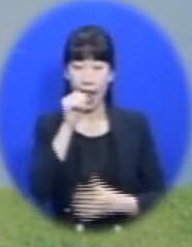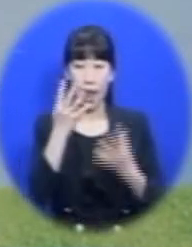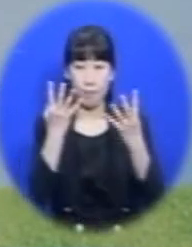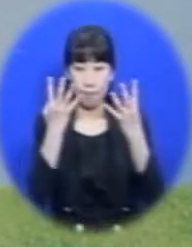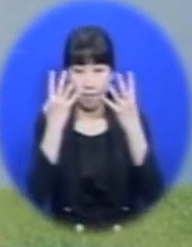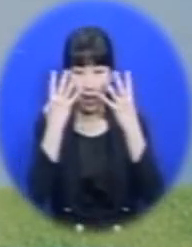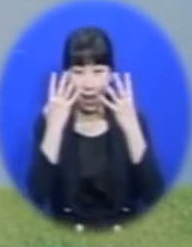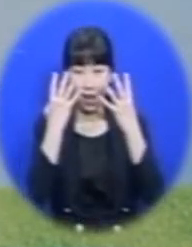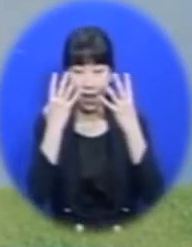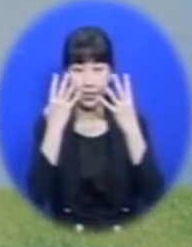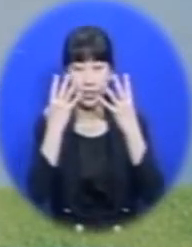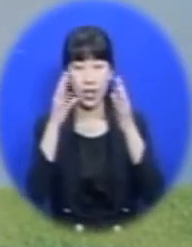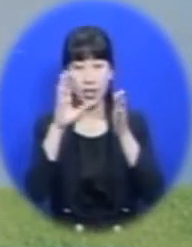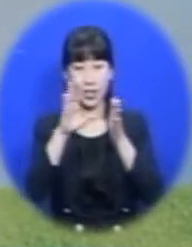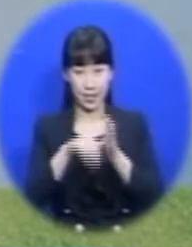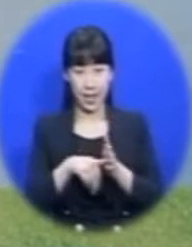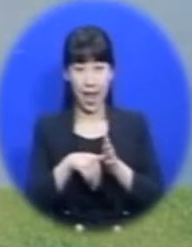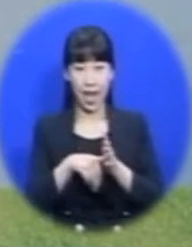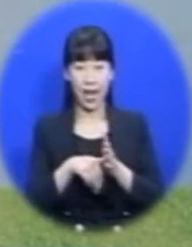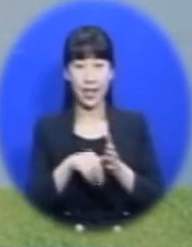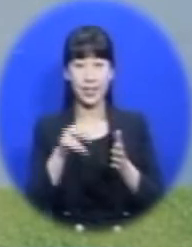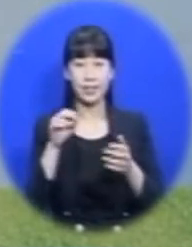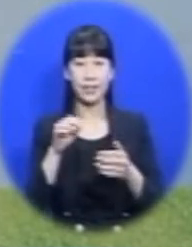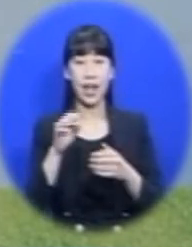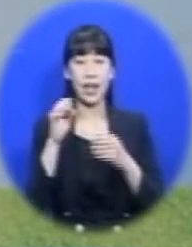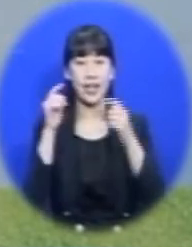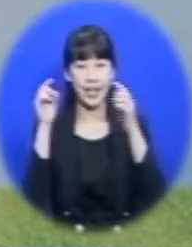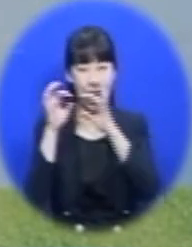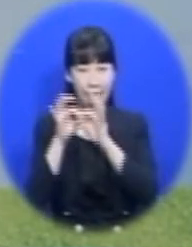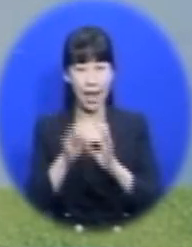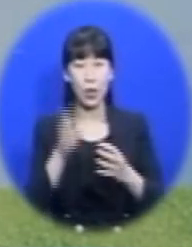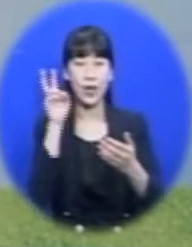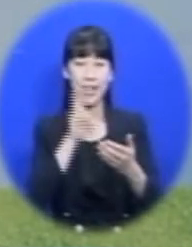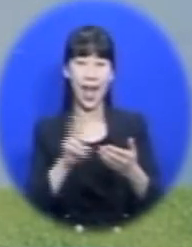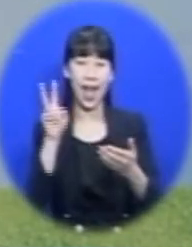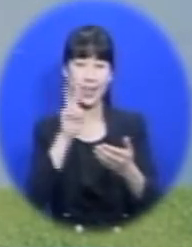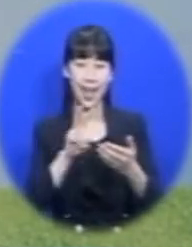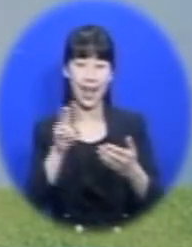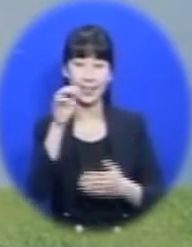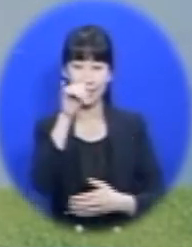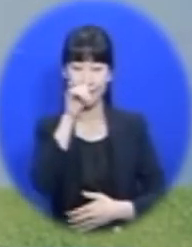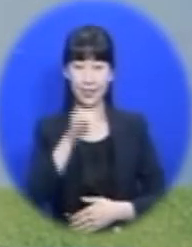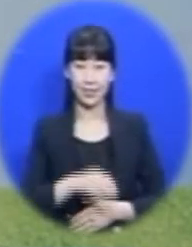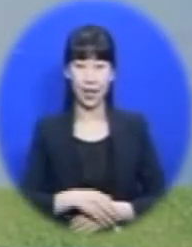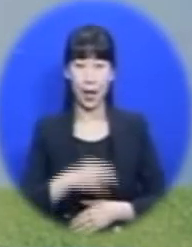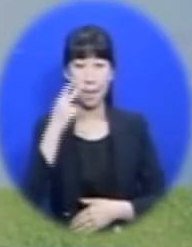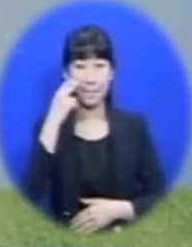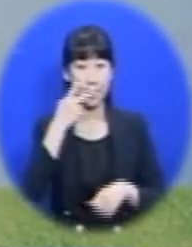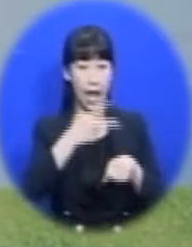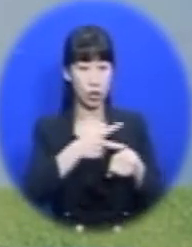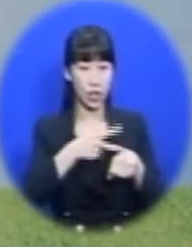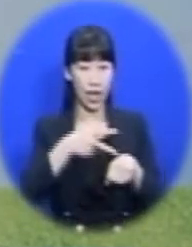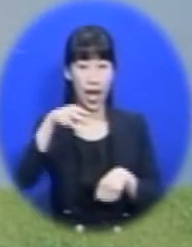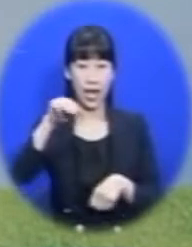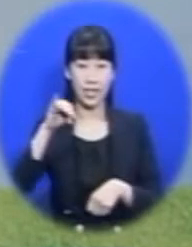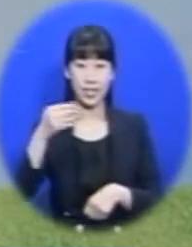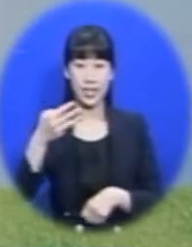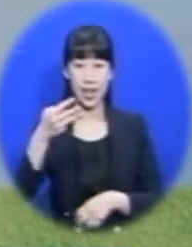사람도 여전히 할 수 있는 것이 있는데 그것은 찬양이었습니다. 그래서 바울과 실라가 전도할 수